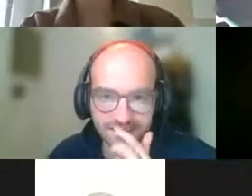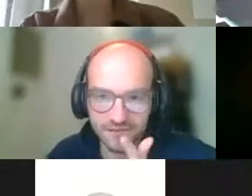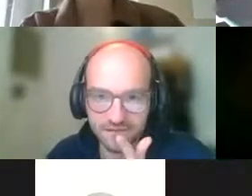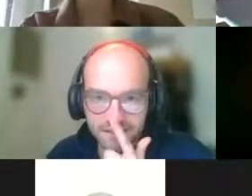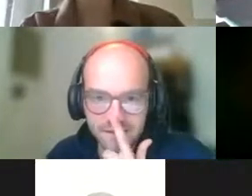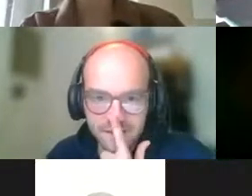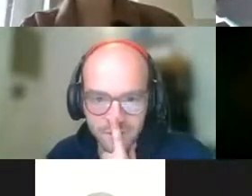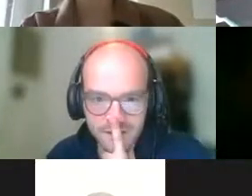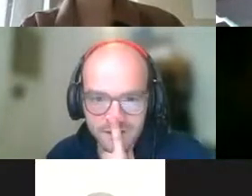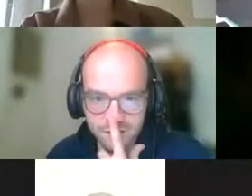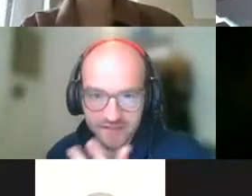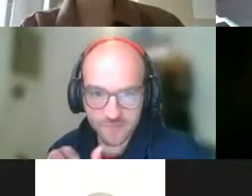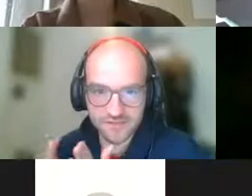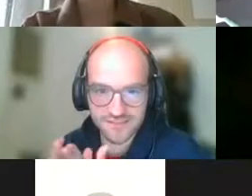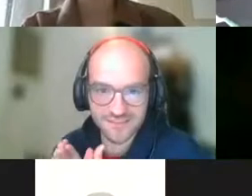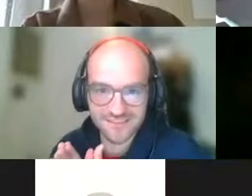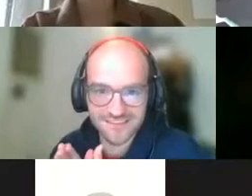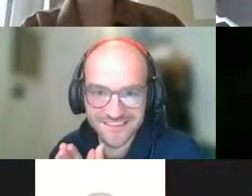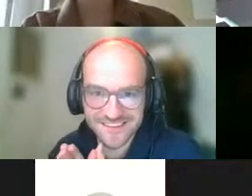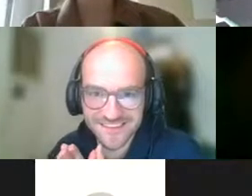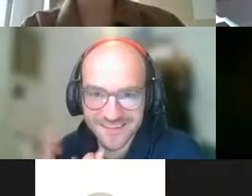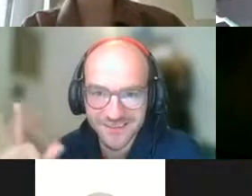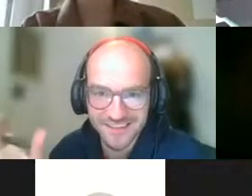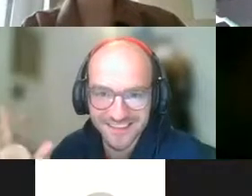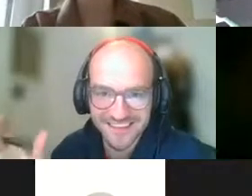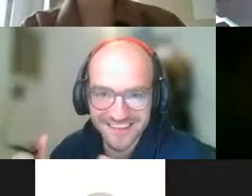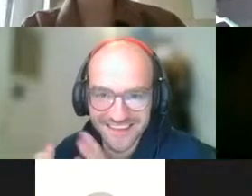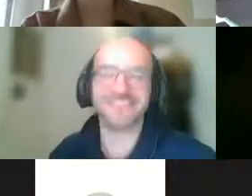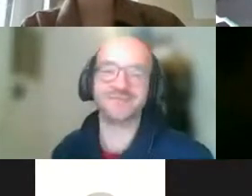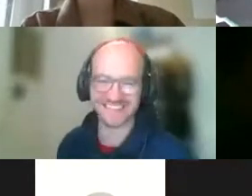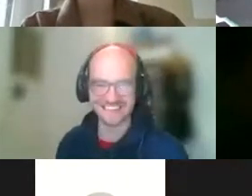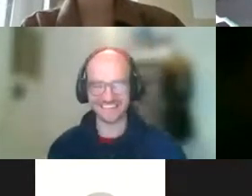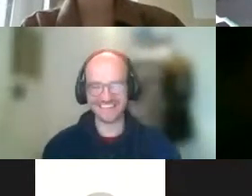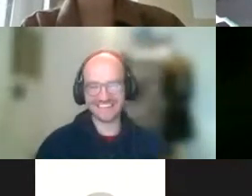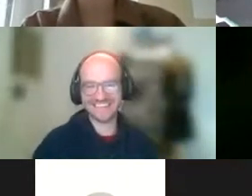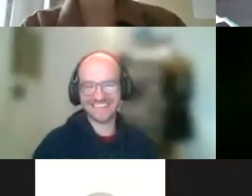Ik denk dat Kevin zijn hand aan het opsteken is of aan het appariceren. Ja, hand aan het opsteken.